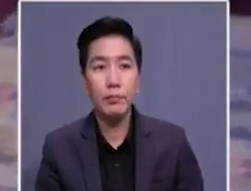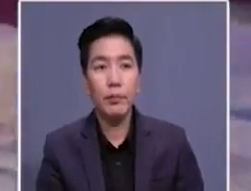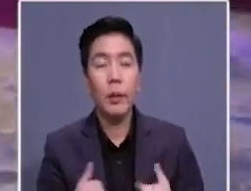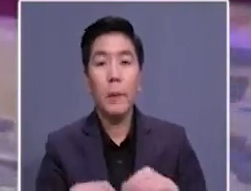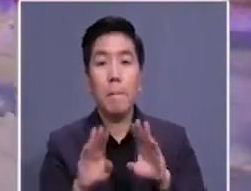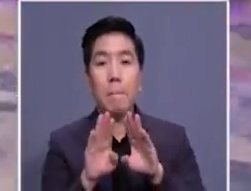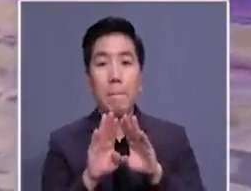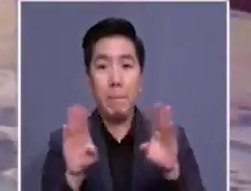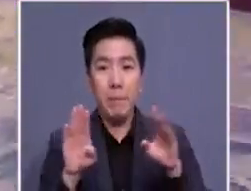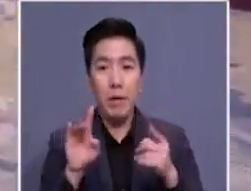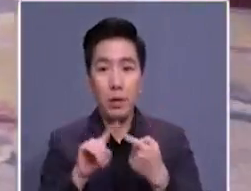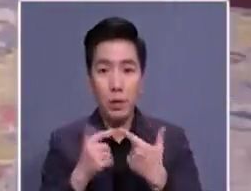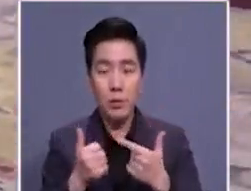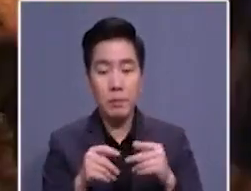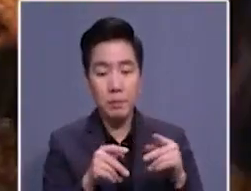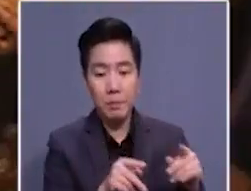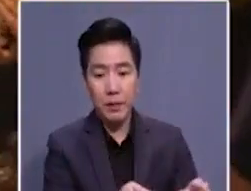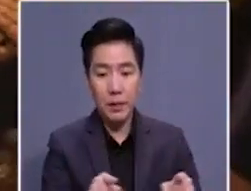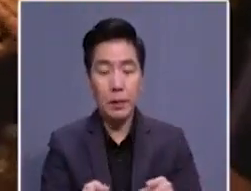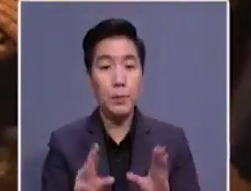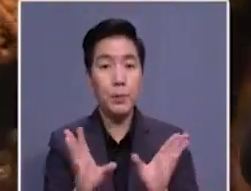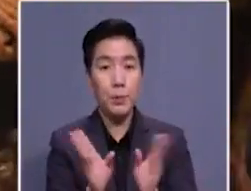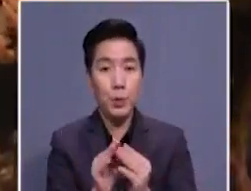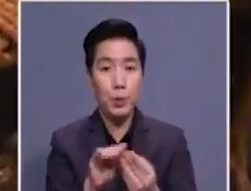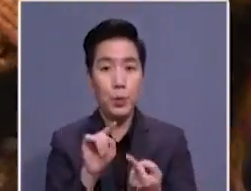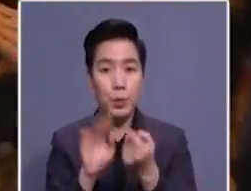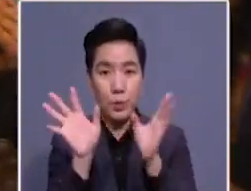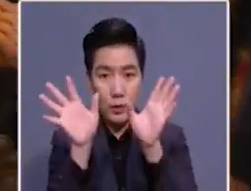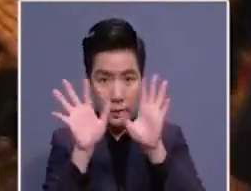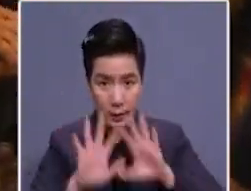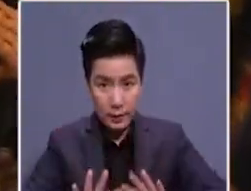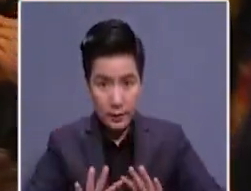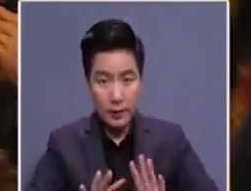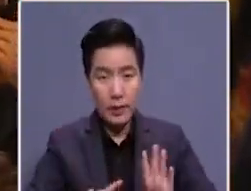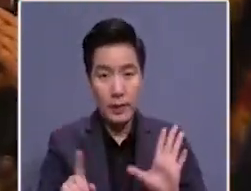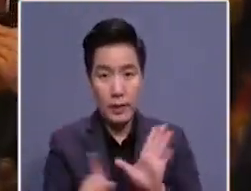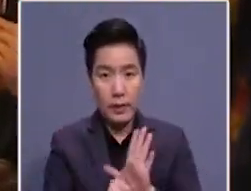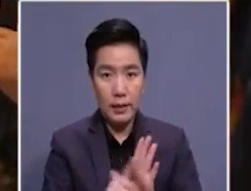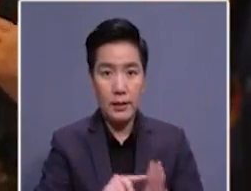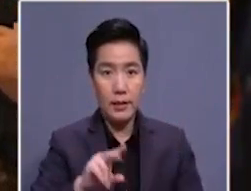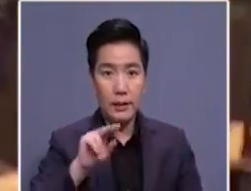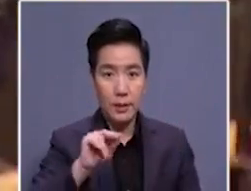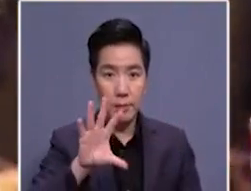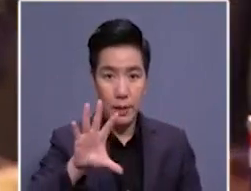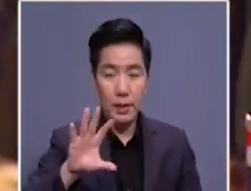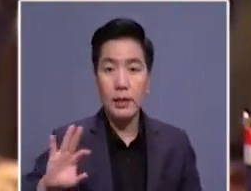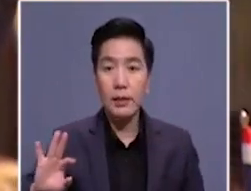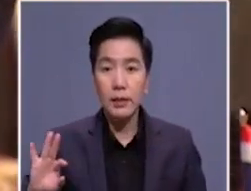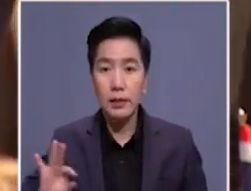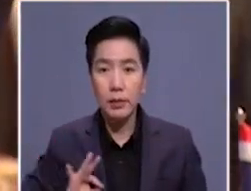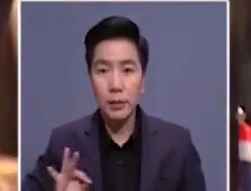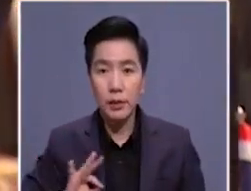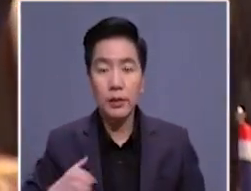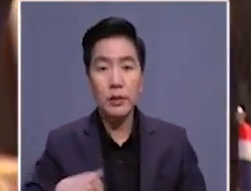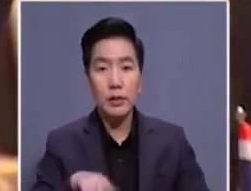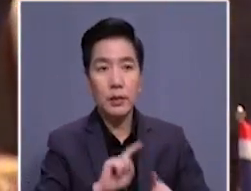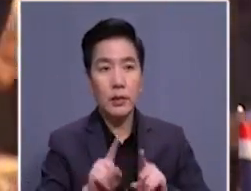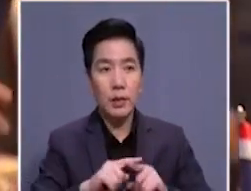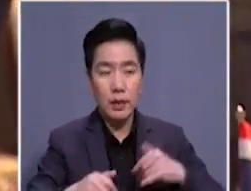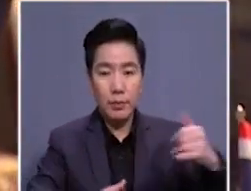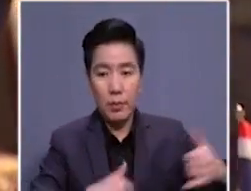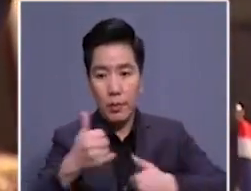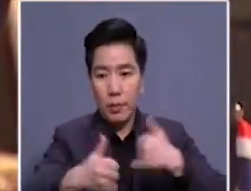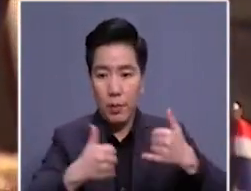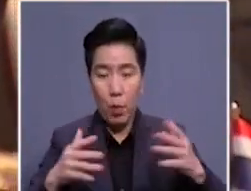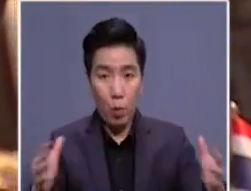ประชากรอย่างเป็นทางการค่ะสำหรับพิธีเปิดการประชุมสุดยอดอาเซียนครั้งที่35โดยมีผู้นำประเทศสมาชิกและองค์กรต่างๆเข้าร่